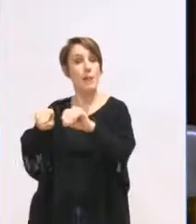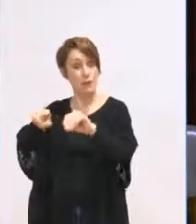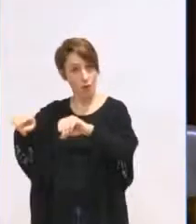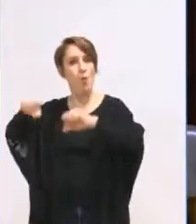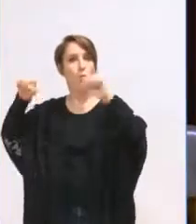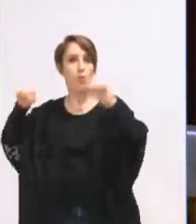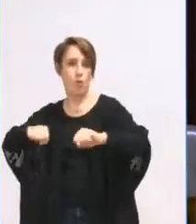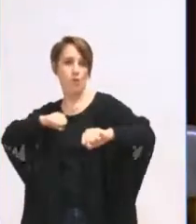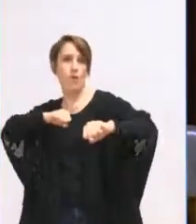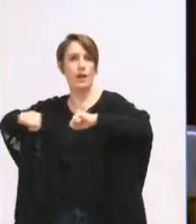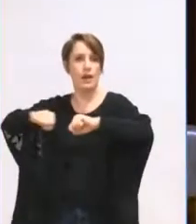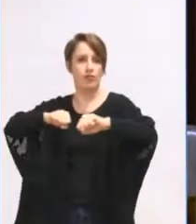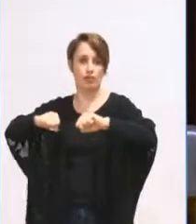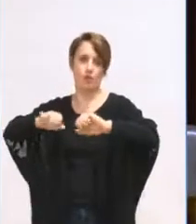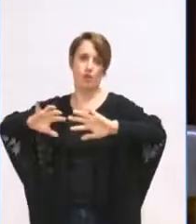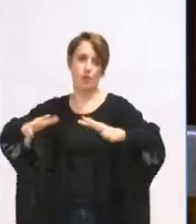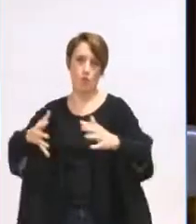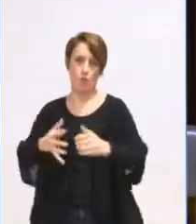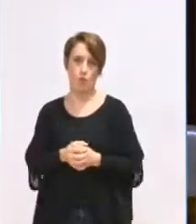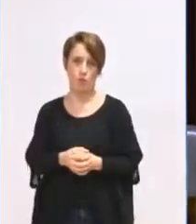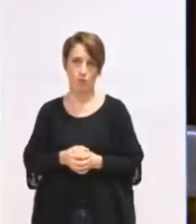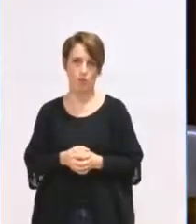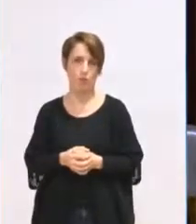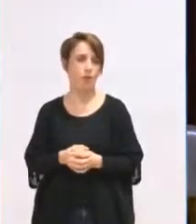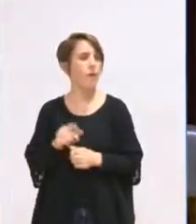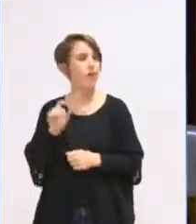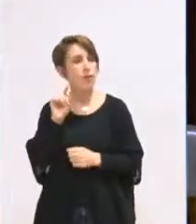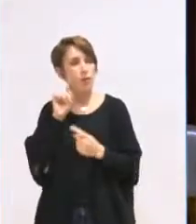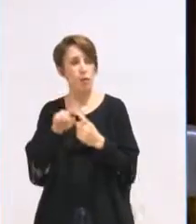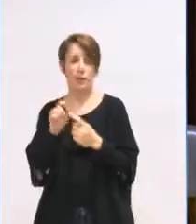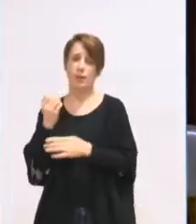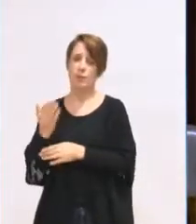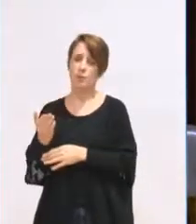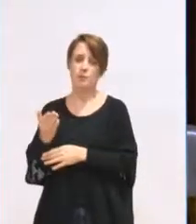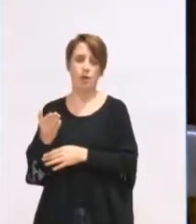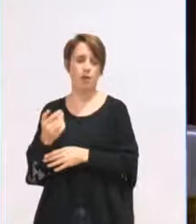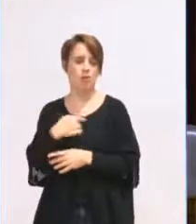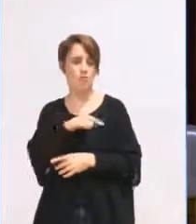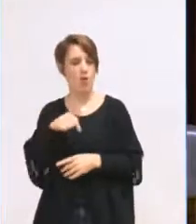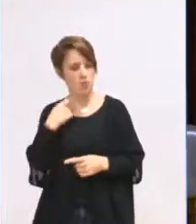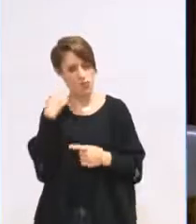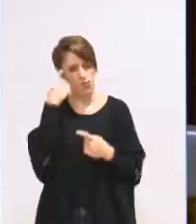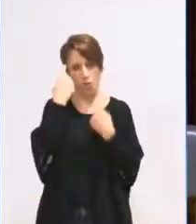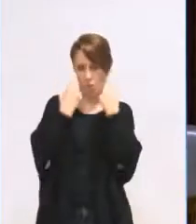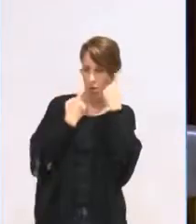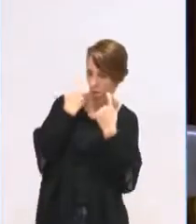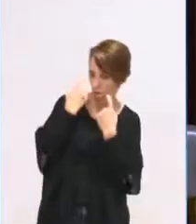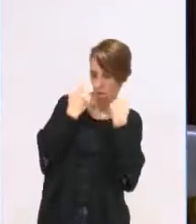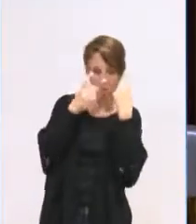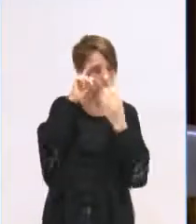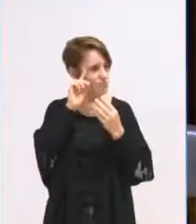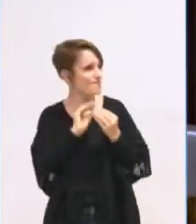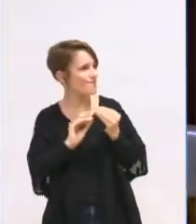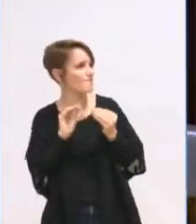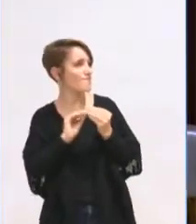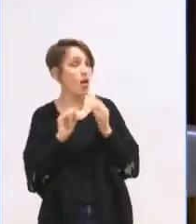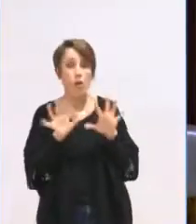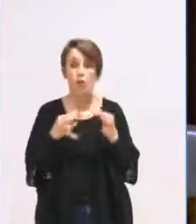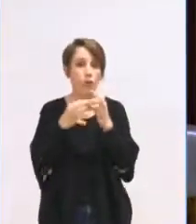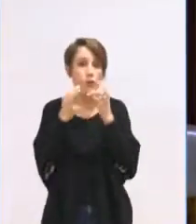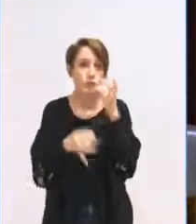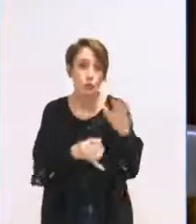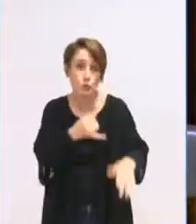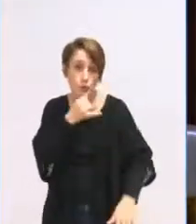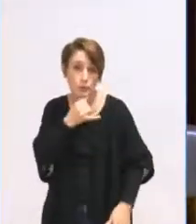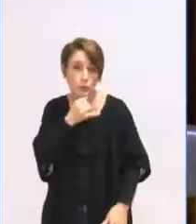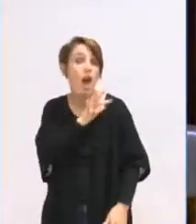Cette question-là, tout le monde tourne autour depuis maintenant très longtemps. Celui qui a trouvé l'alpha et l'oméga, je ne le connais pas, ni en